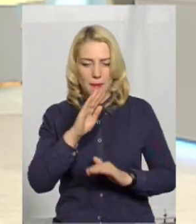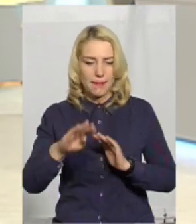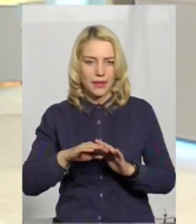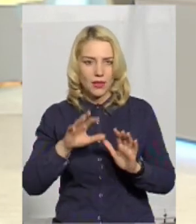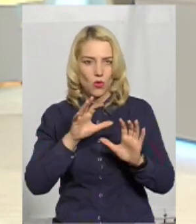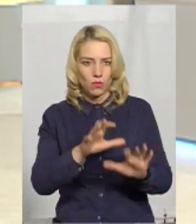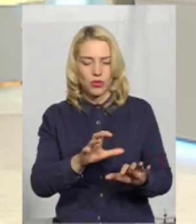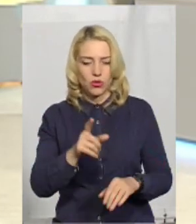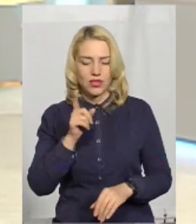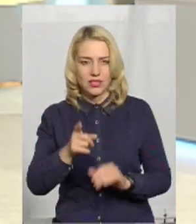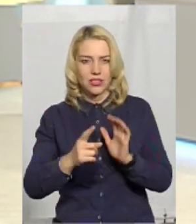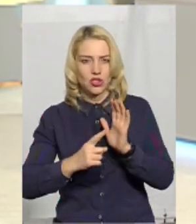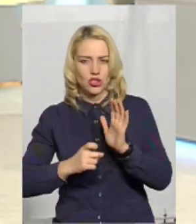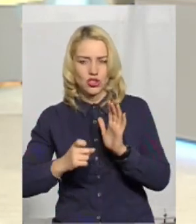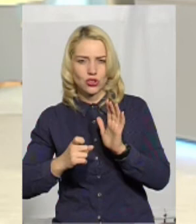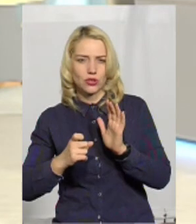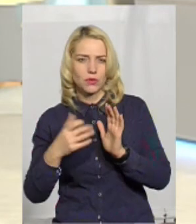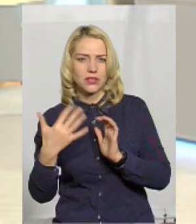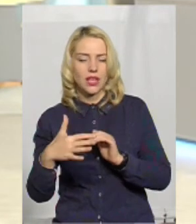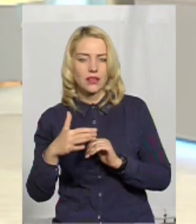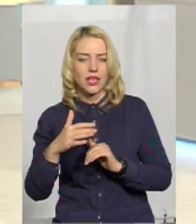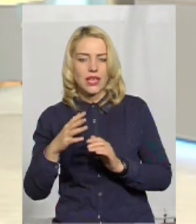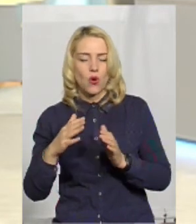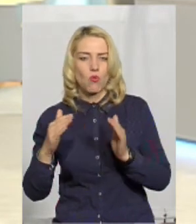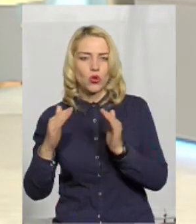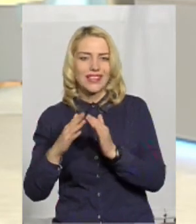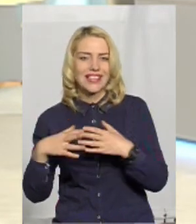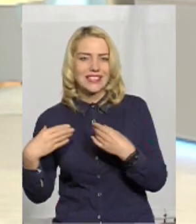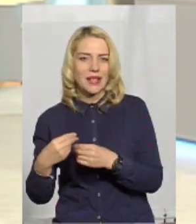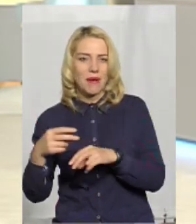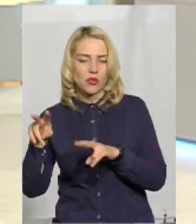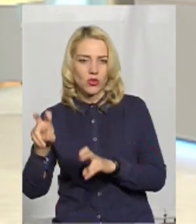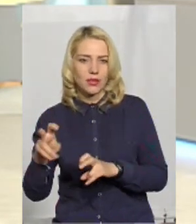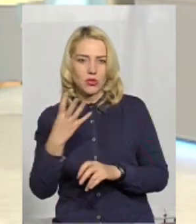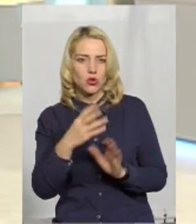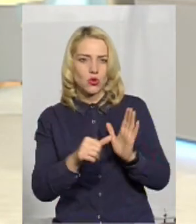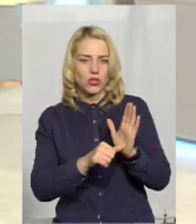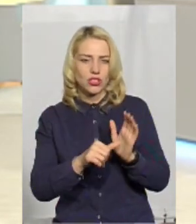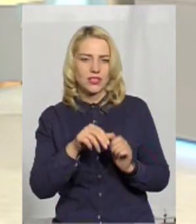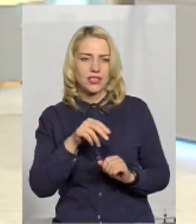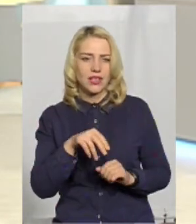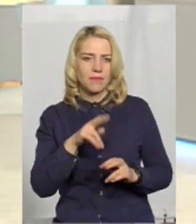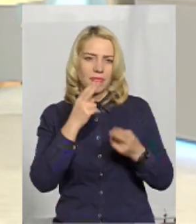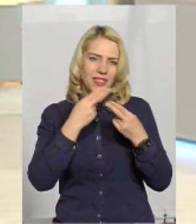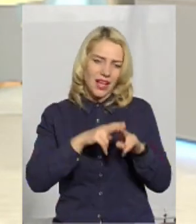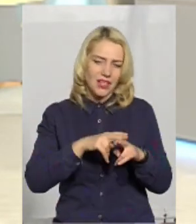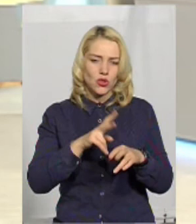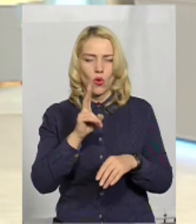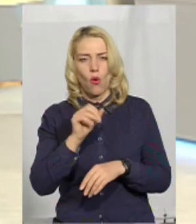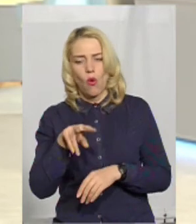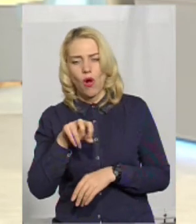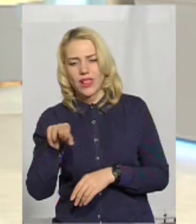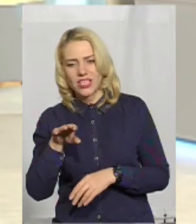360 у прийомних сім'ях, будинках сімейного типу, 47 у вищих, мається на увазі, ПТУ, технік,